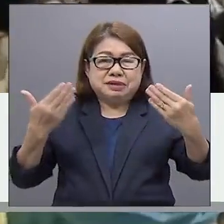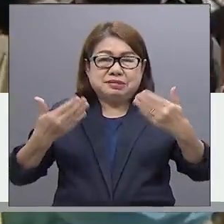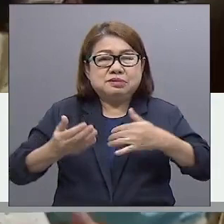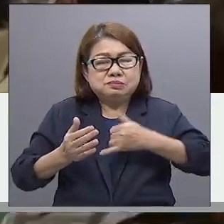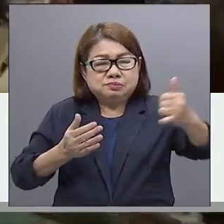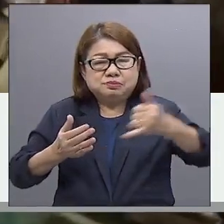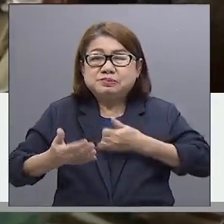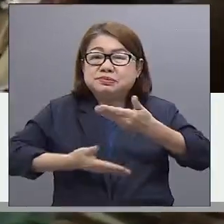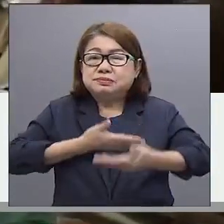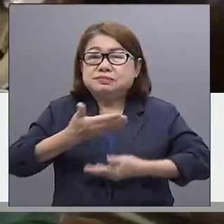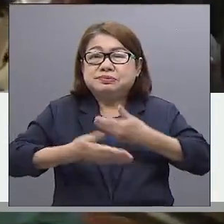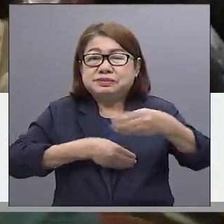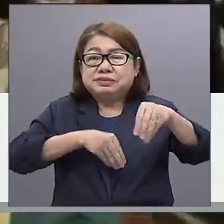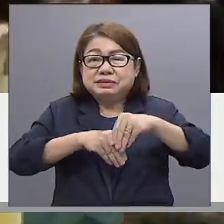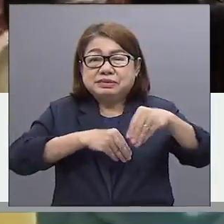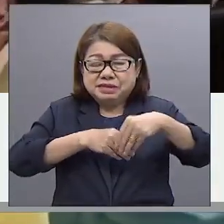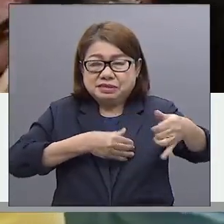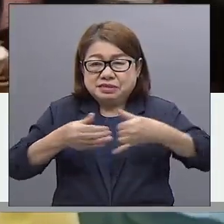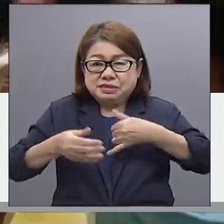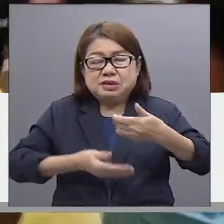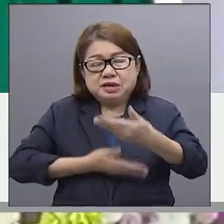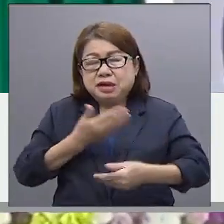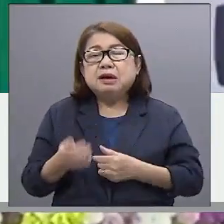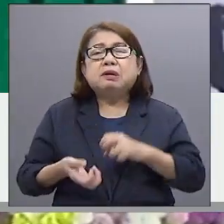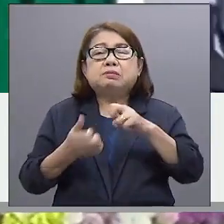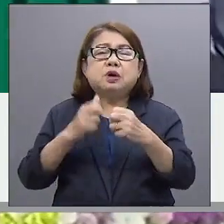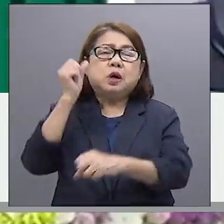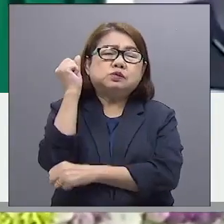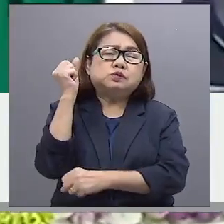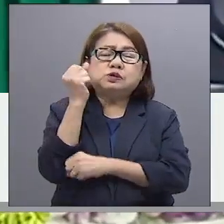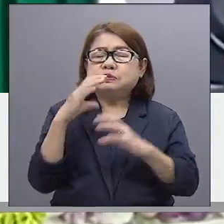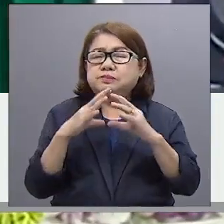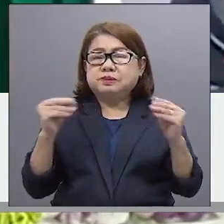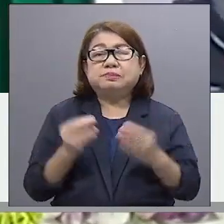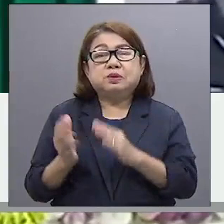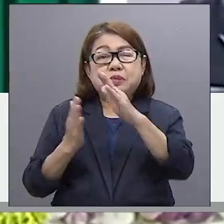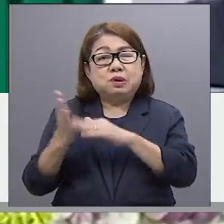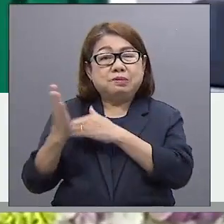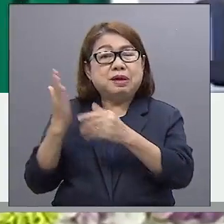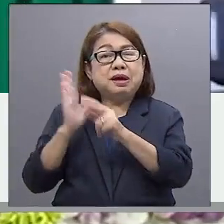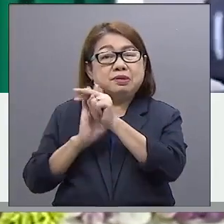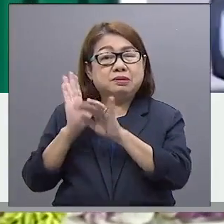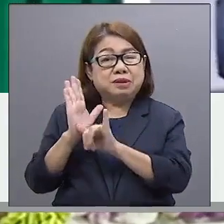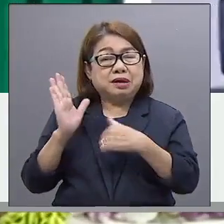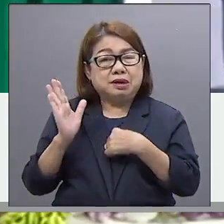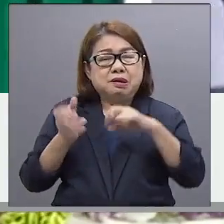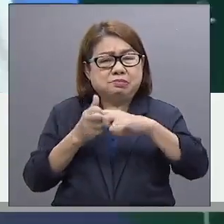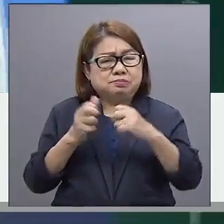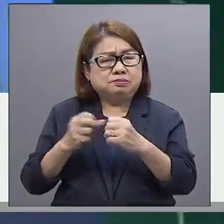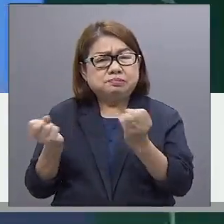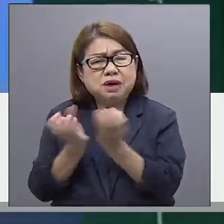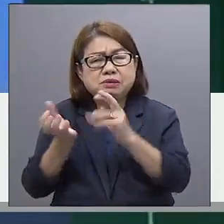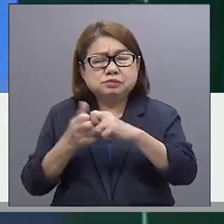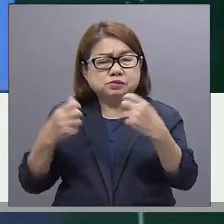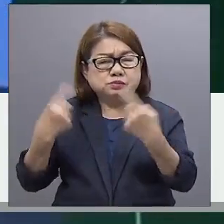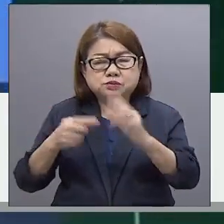รีเพื่อแก้ปัญหาความยากจนค่ะนอกจากนี้ยังชูนโยบายก้าวข้ามความขัดแย้งก้าวพ้นความยากจนล